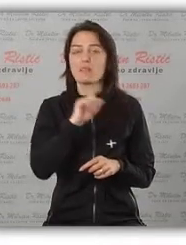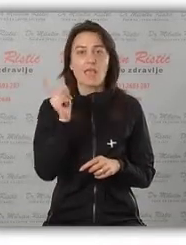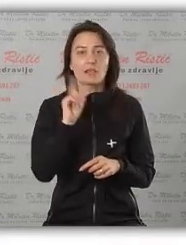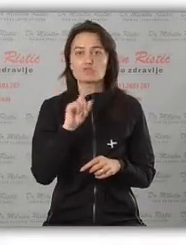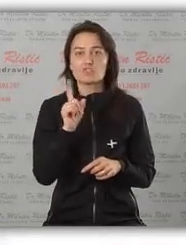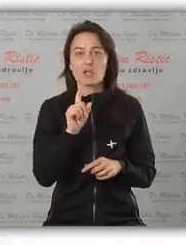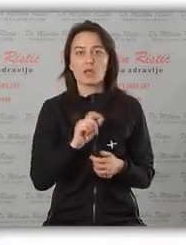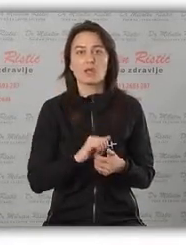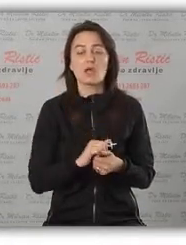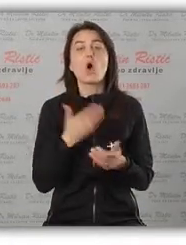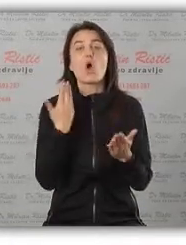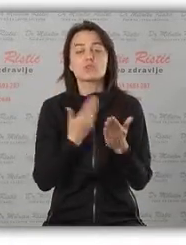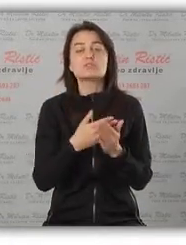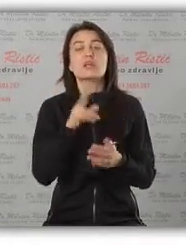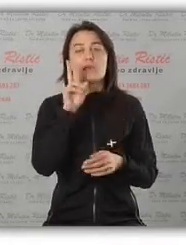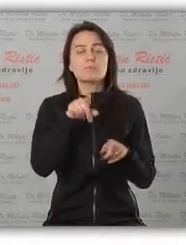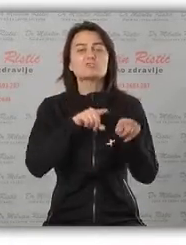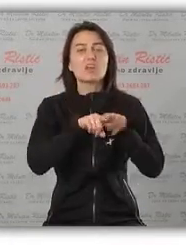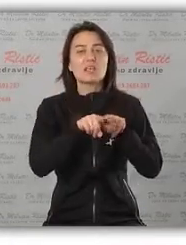piće,